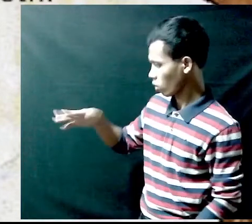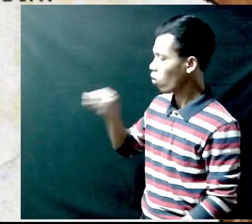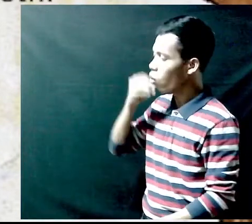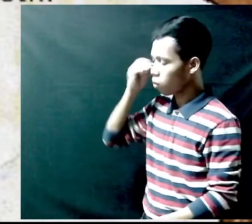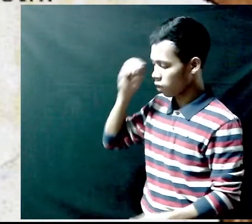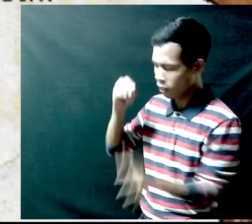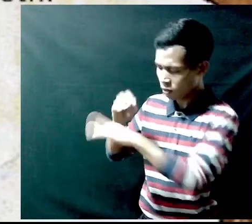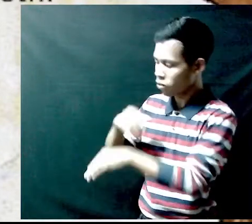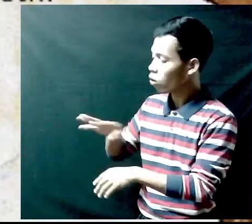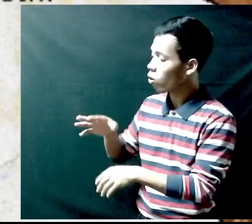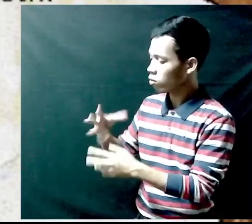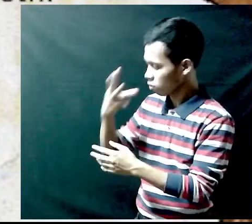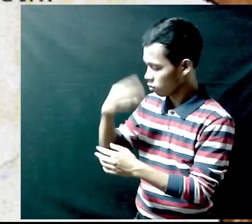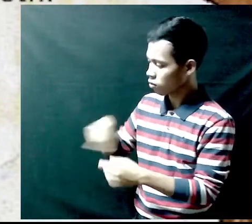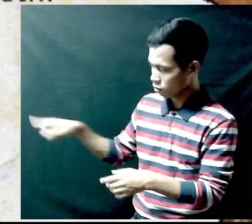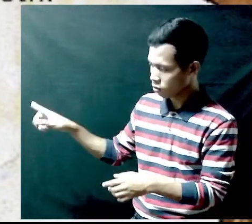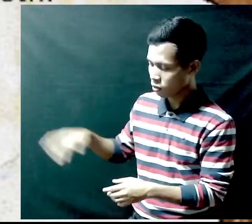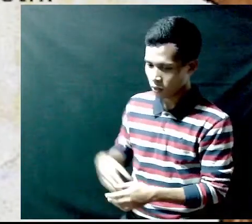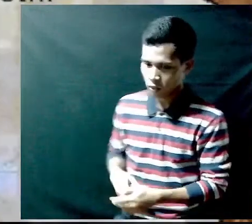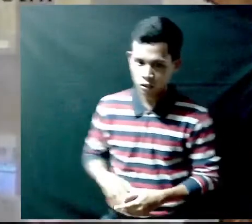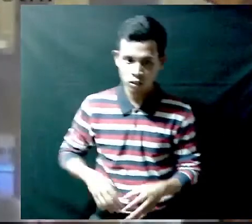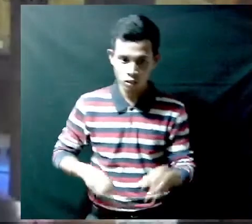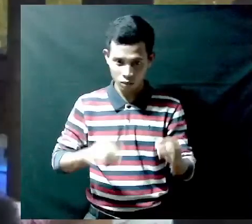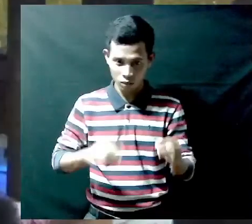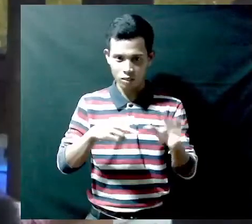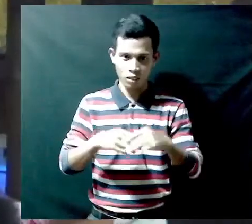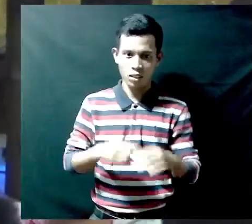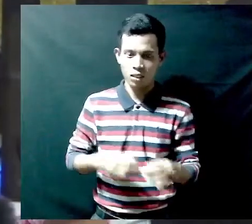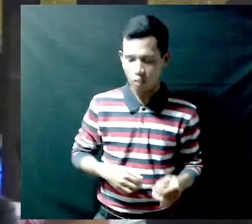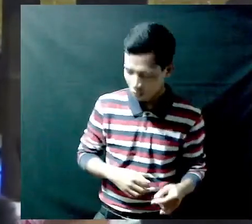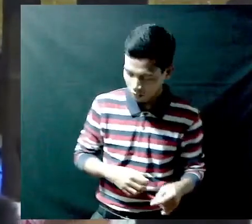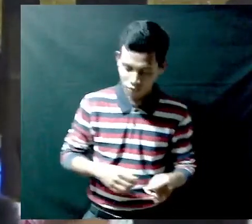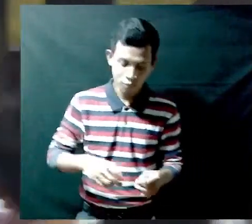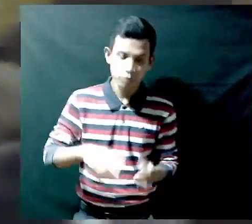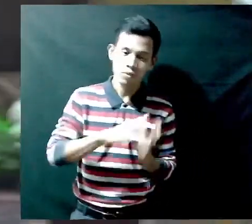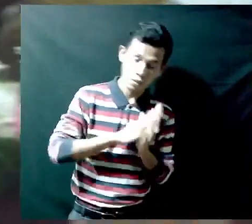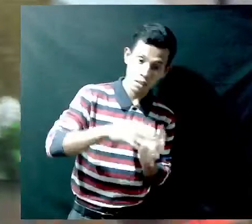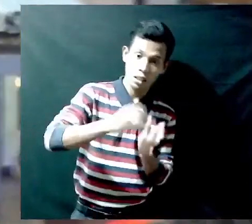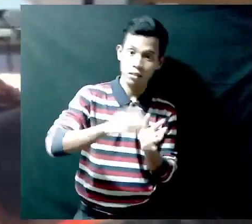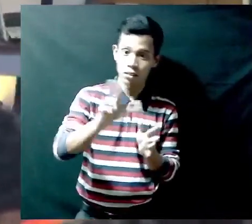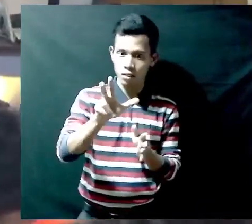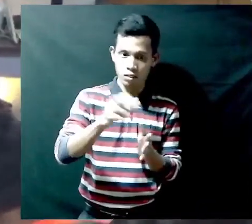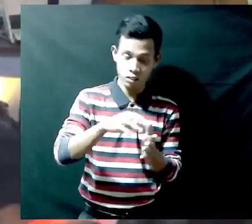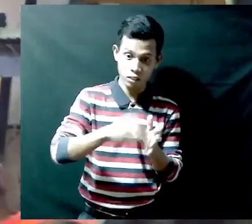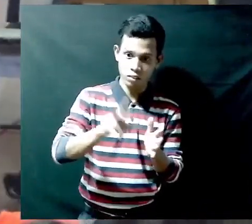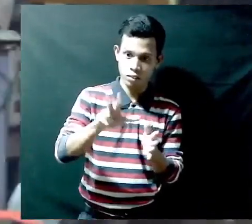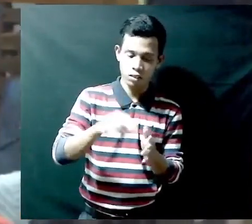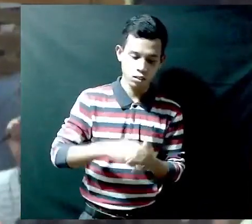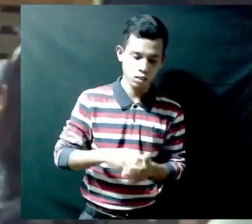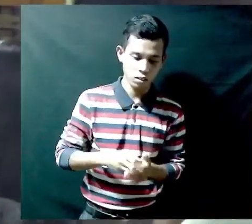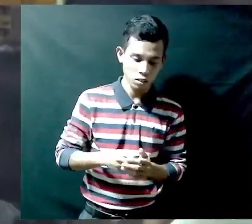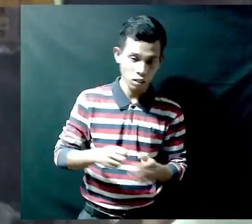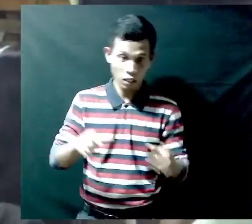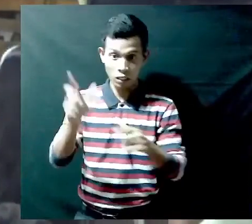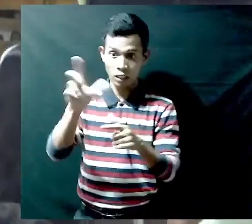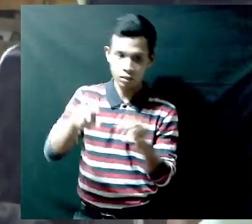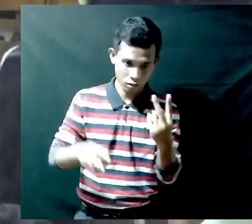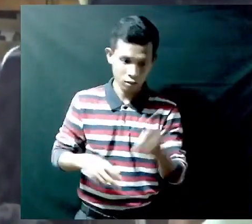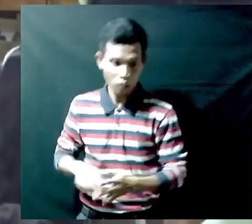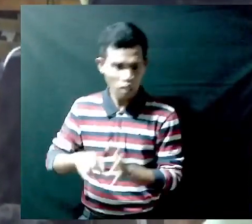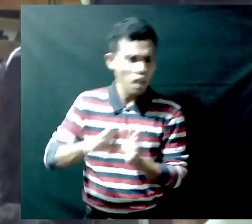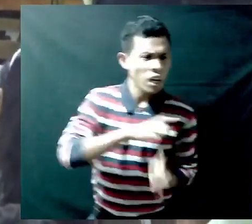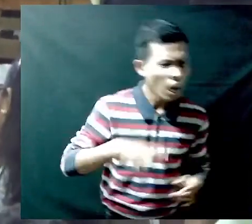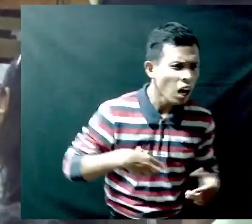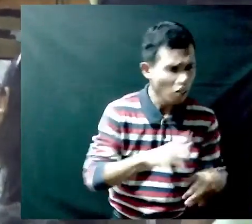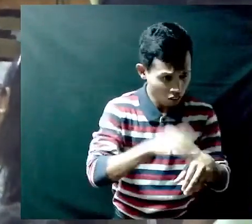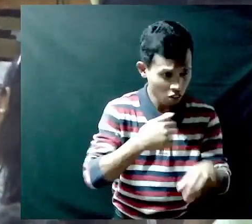ulit. Second time. Chapter 3 to. Eli. Ay, Samuel. Eli, tinatawag mo ba ako? Sabi ni Eli,